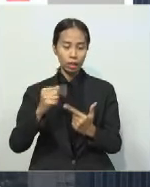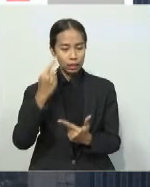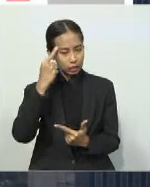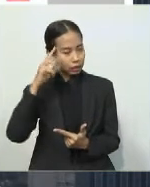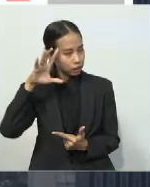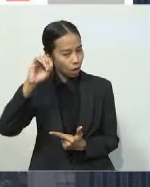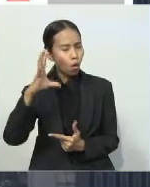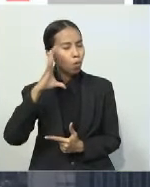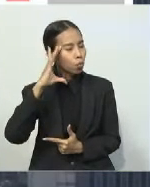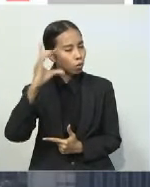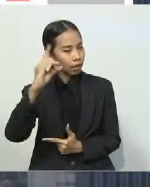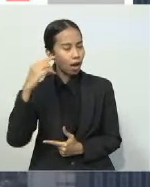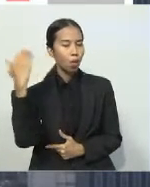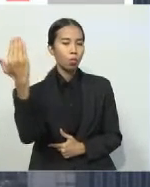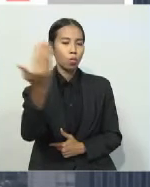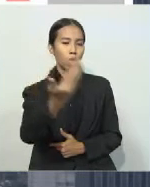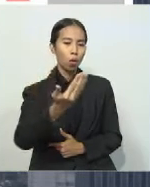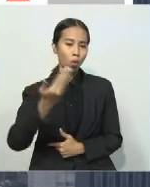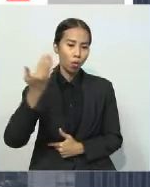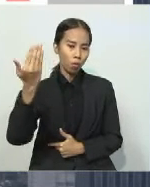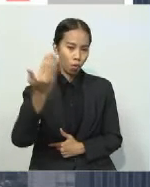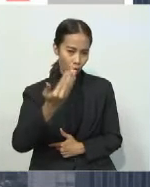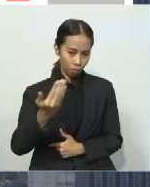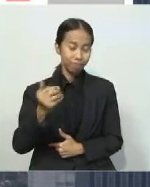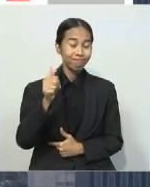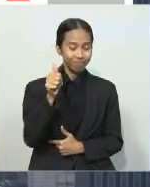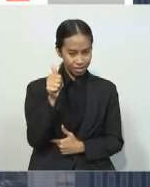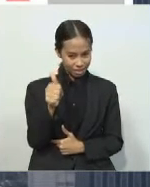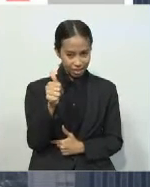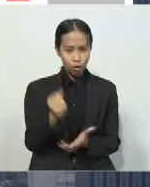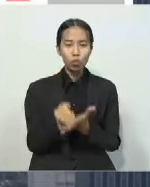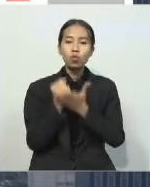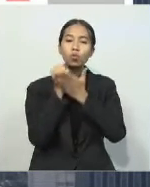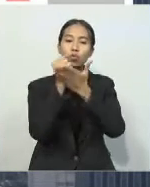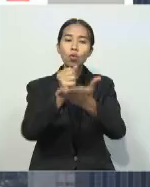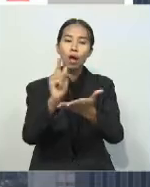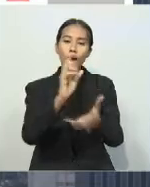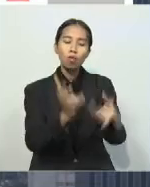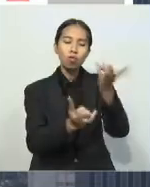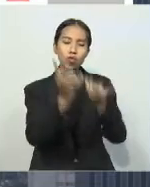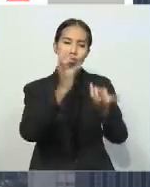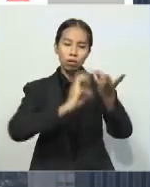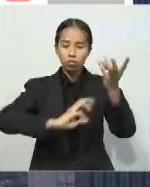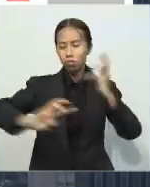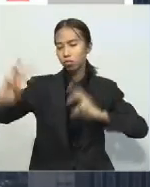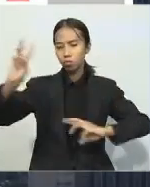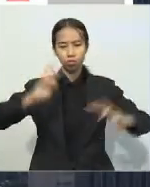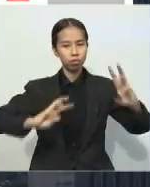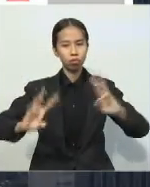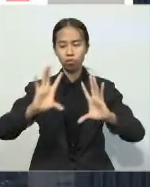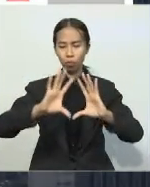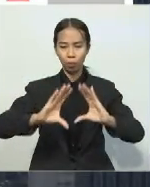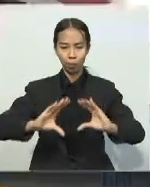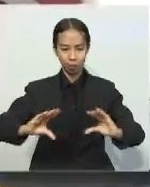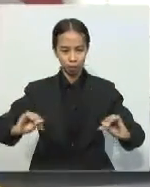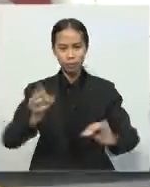พรุ่งนี้การลอยตัวของอากาศจะดีขึ้นลมพัดอ่อนนะคะก็อาจจะทำให้ฝุ่นละอองนั้นจางลงได้เล็กน้อยทีม